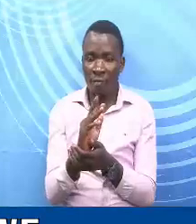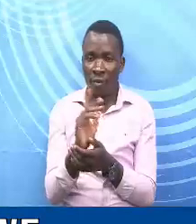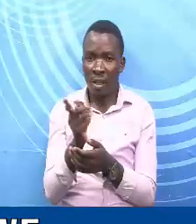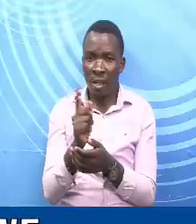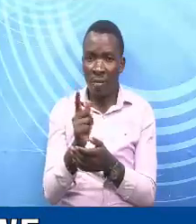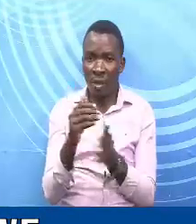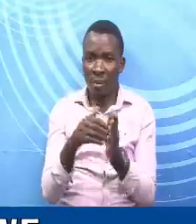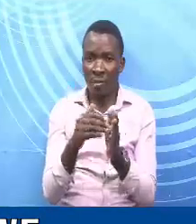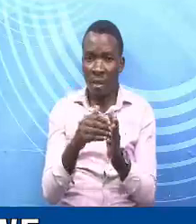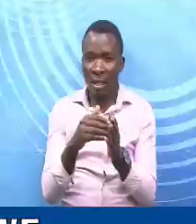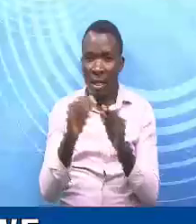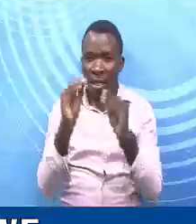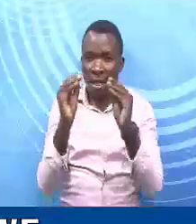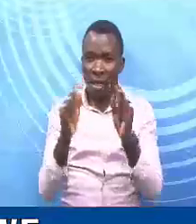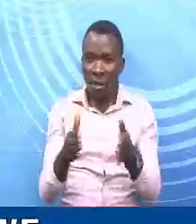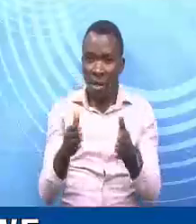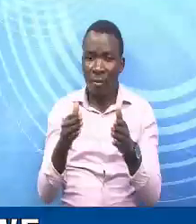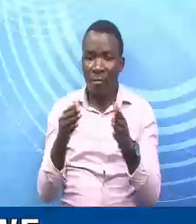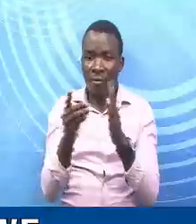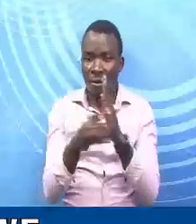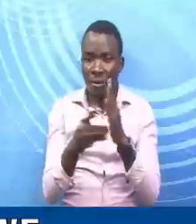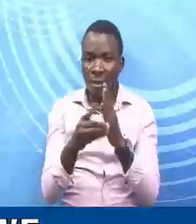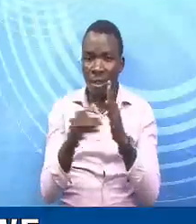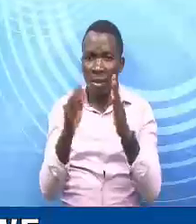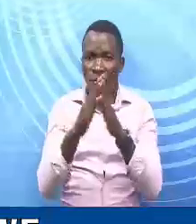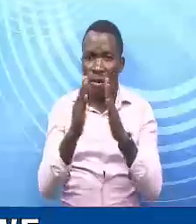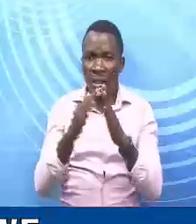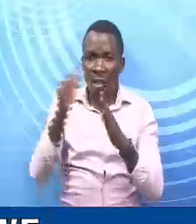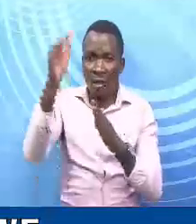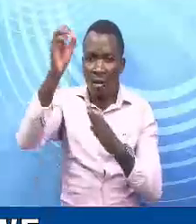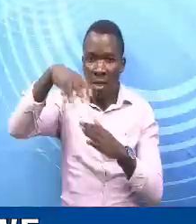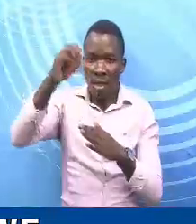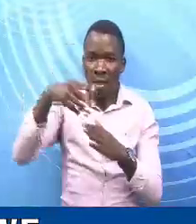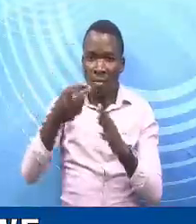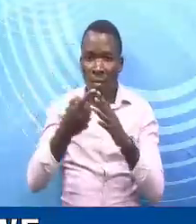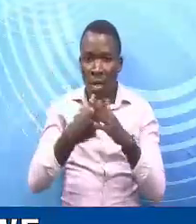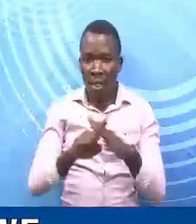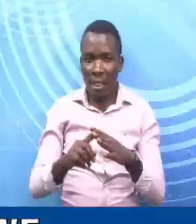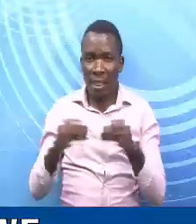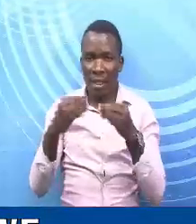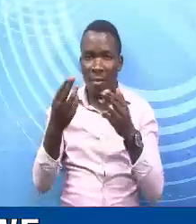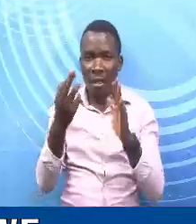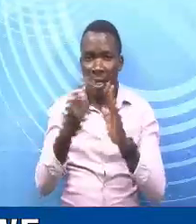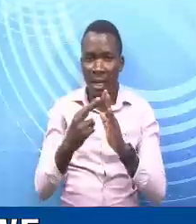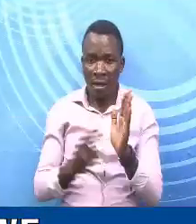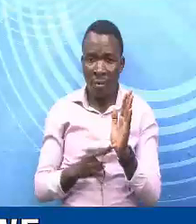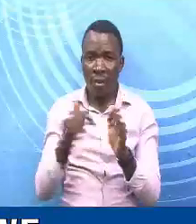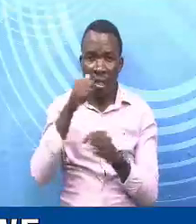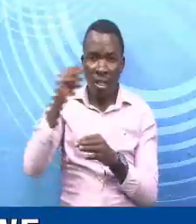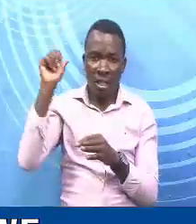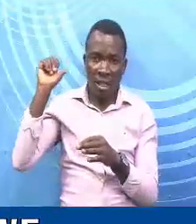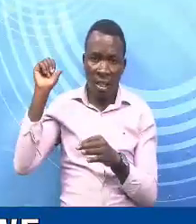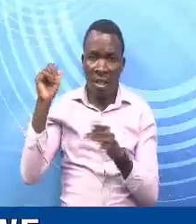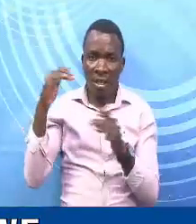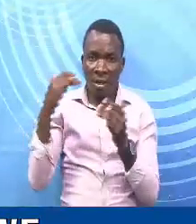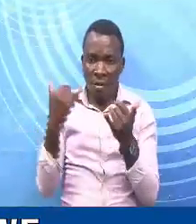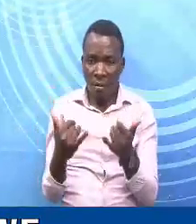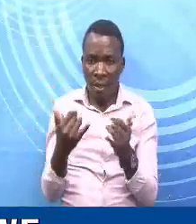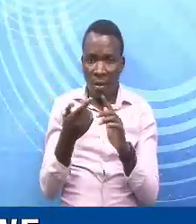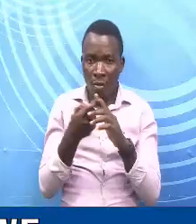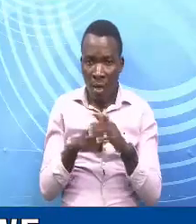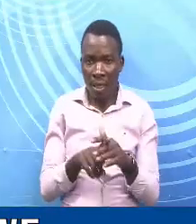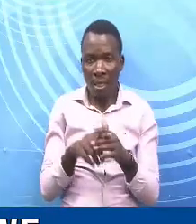buri abarimu bo mu turere tw'umujyi wa Kigali atangiye kuri reporting ejo. So ubu rero twatangiye